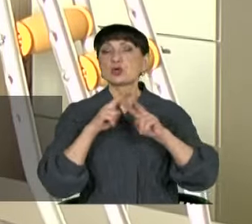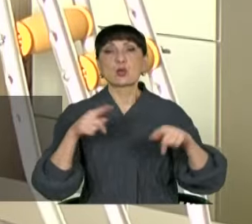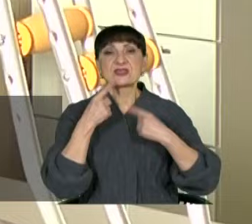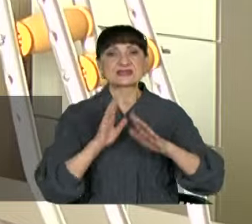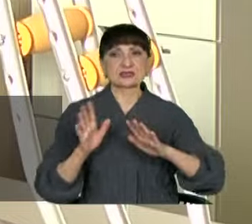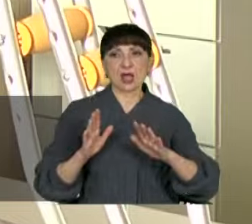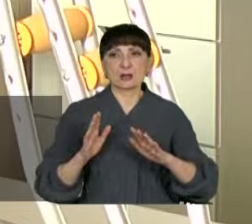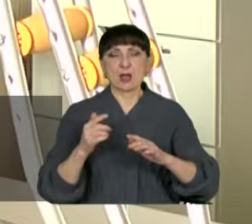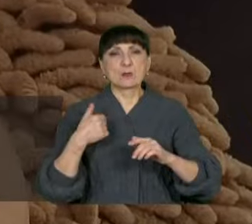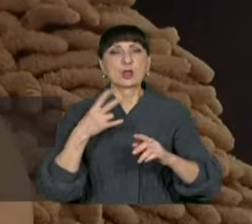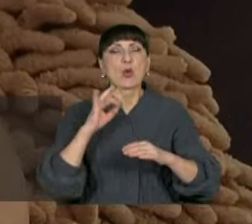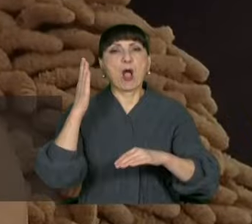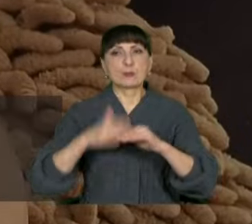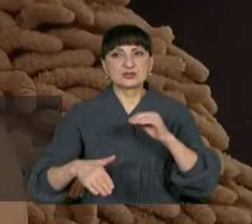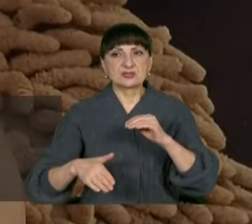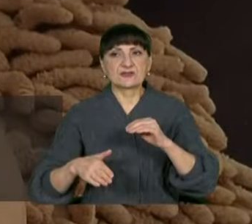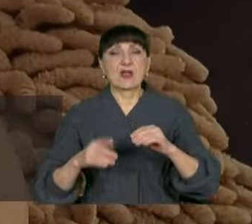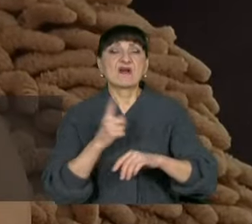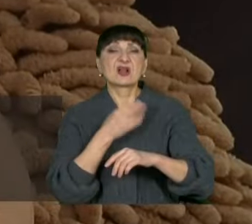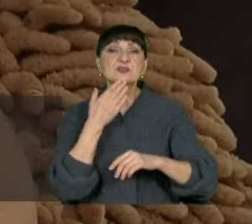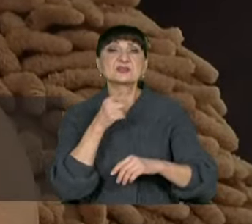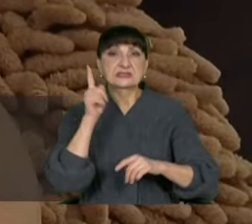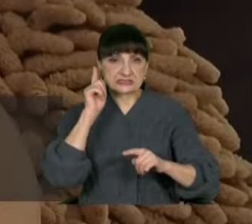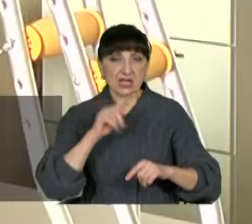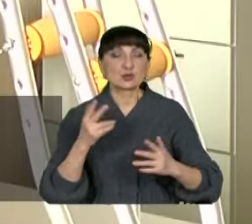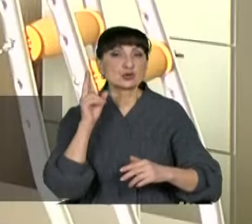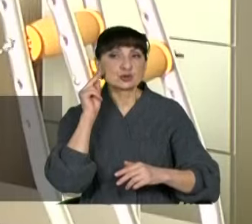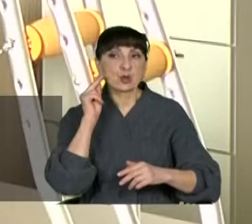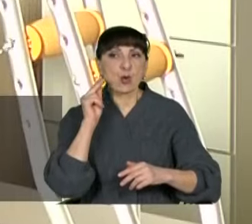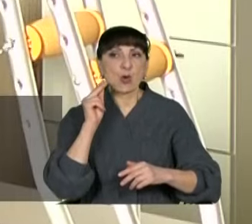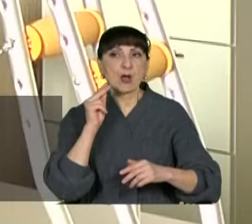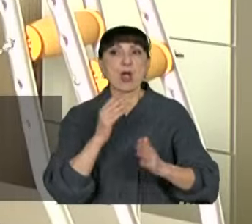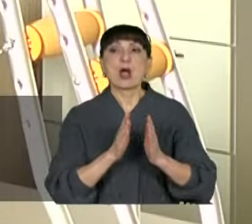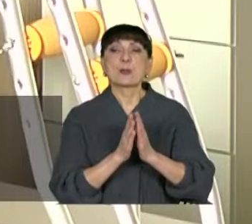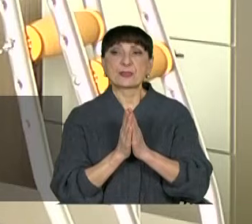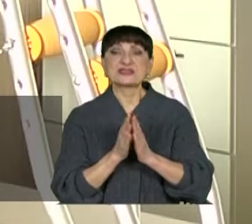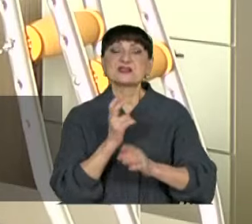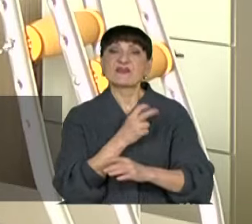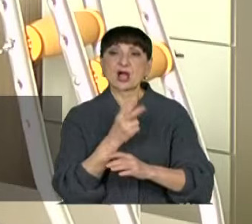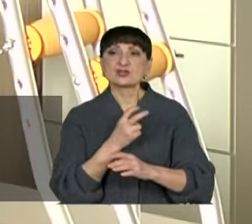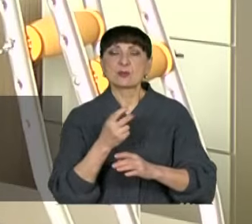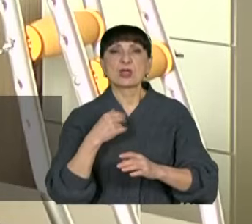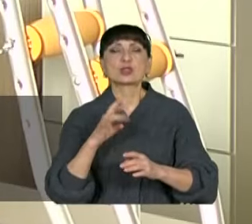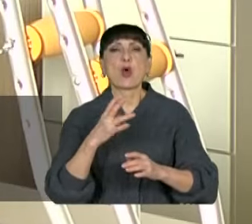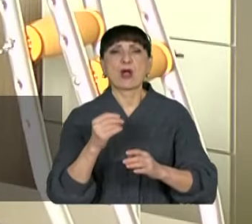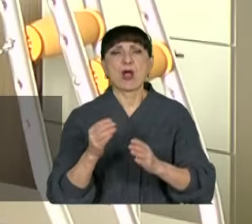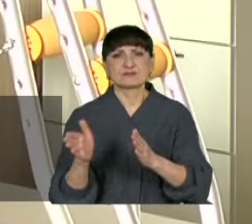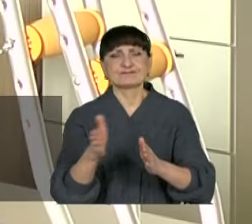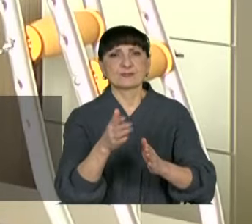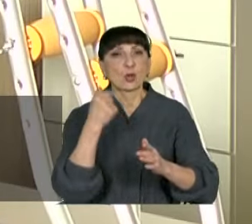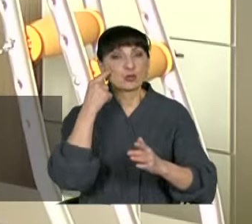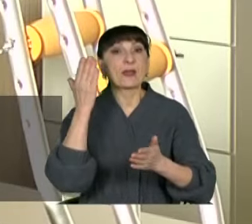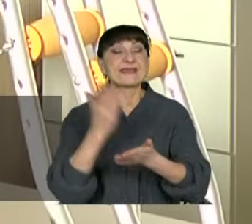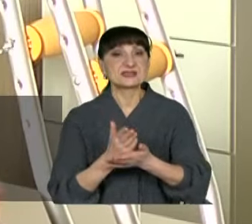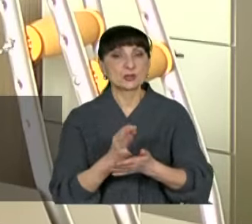мне ампутировали ногу. Ко мне подошли врачи, спросили, ты знаешь, какое число? И потом попросила врачей поправить мне ногу. То есть я была уверена, что нога